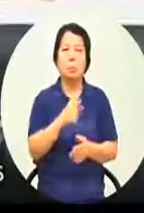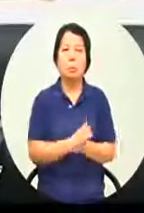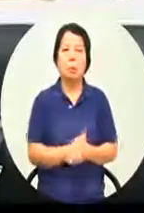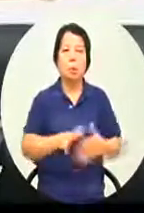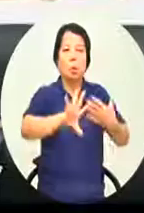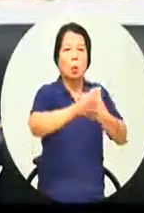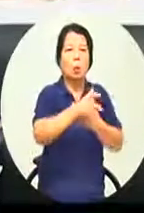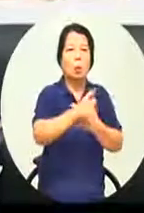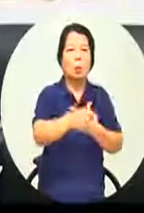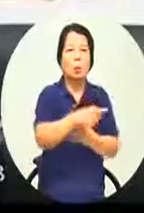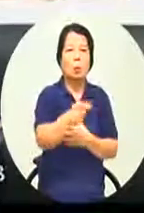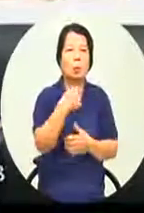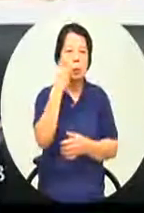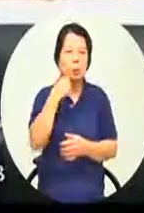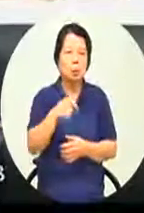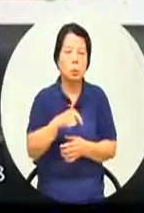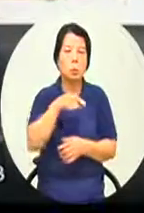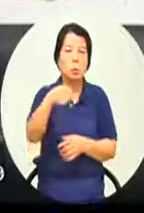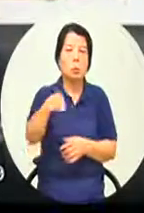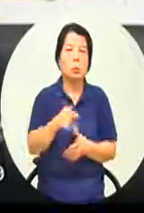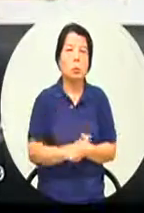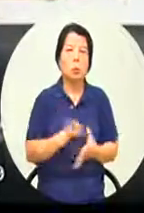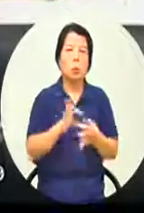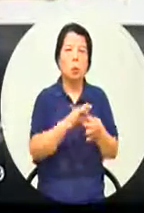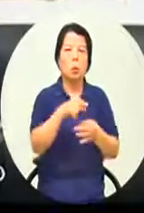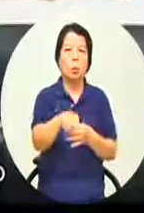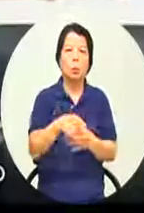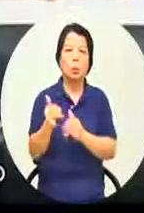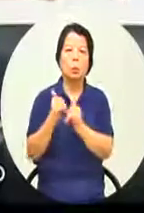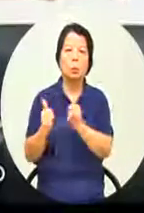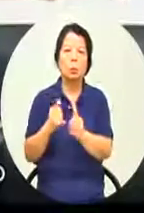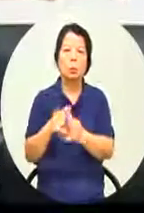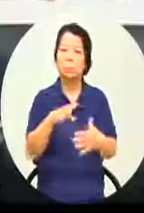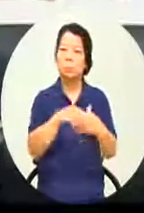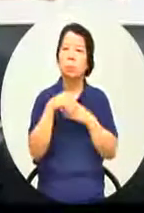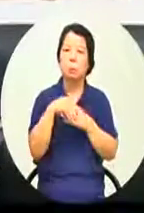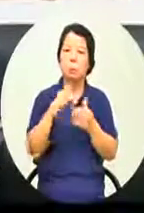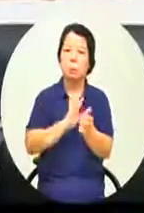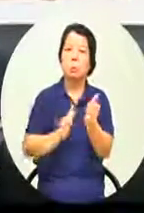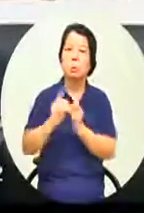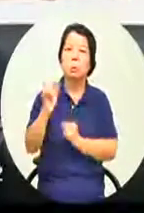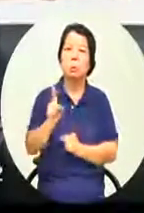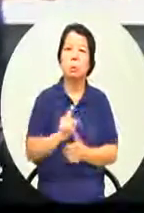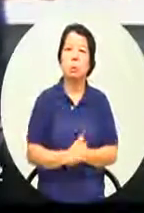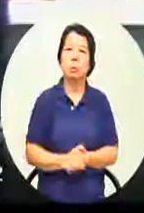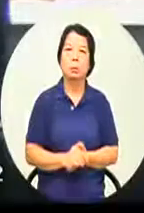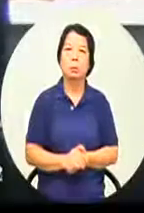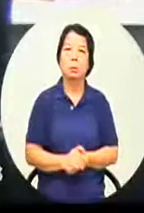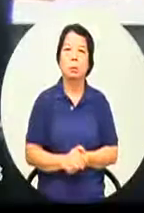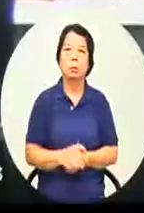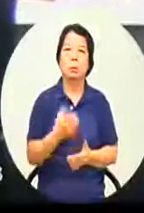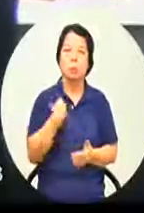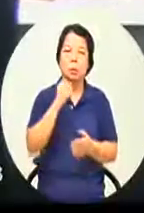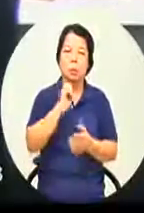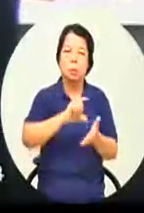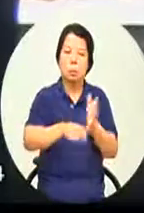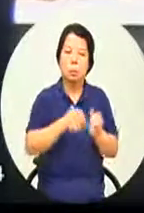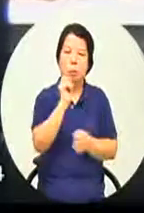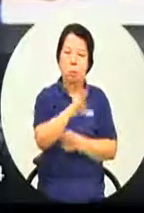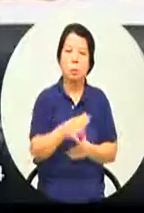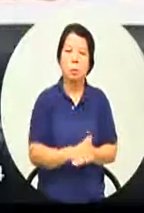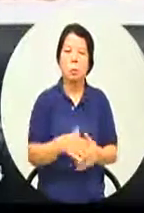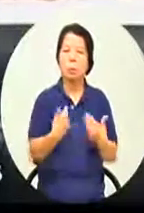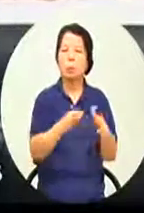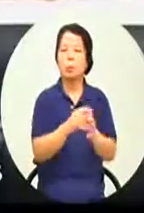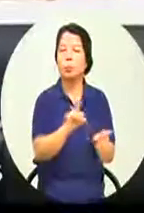国观光客非常喜欢去的，但是为我们当地到底带来了什么。本席刚刚讲这几点，我给你时间，不要空口说